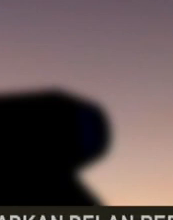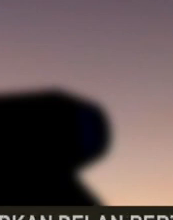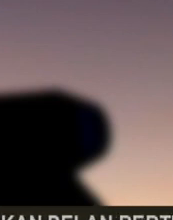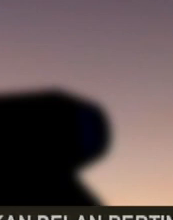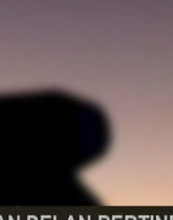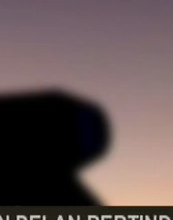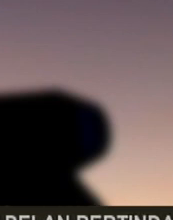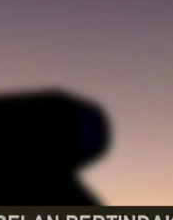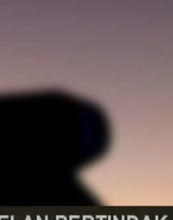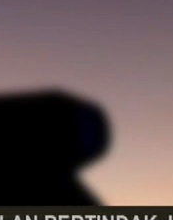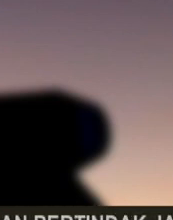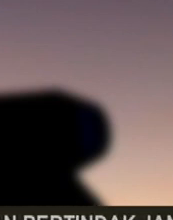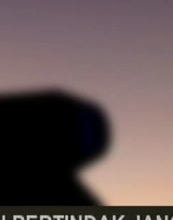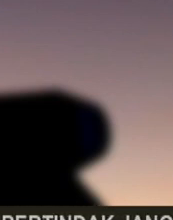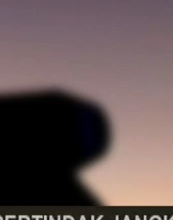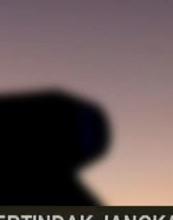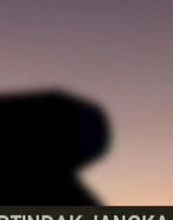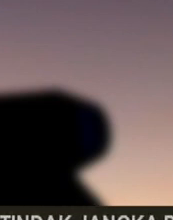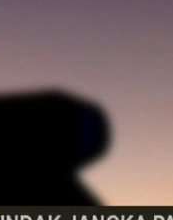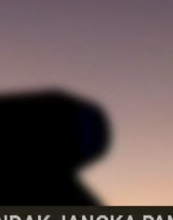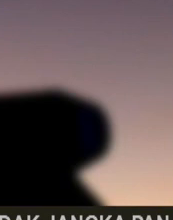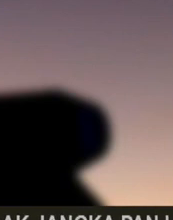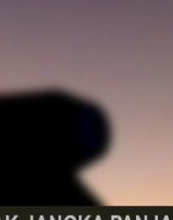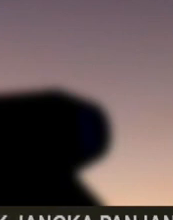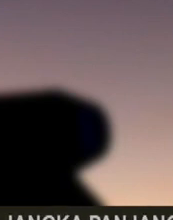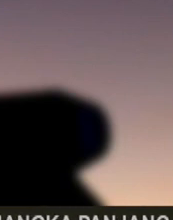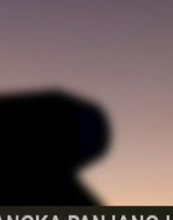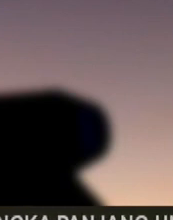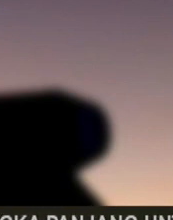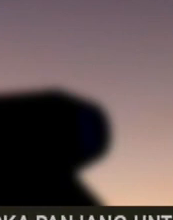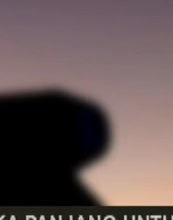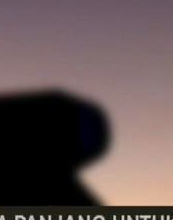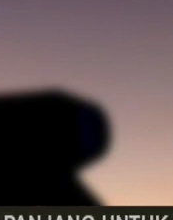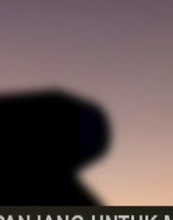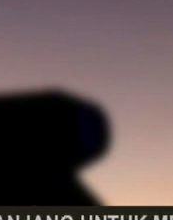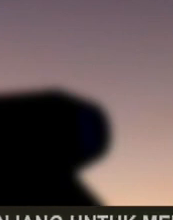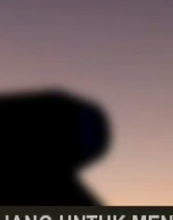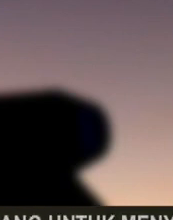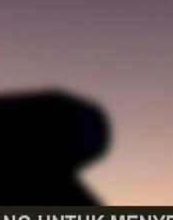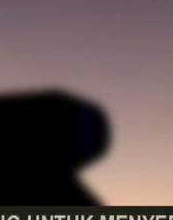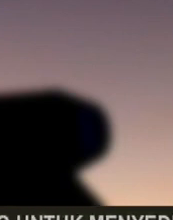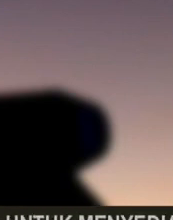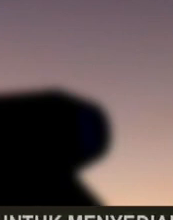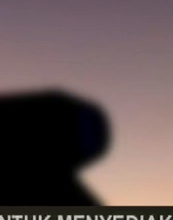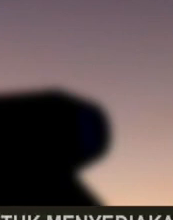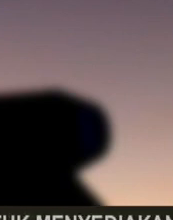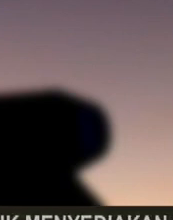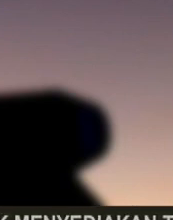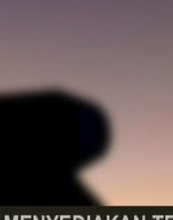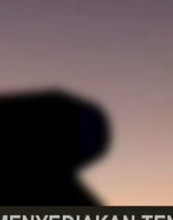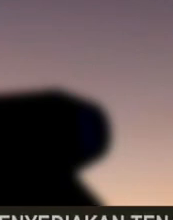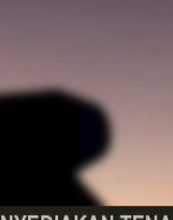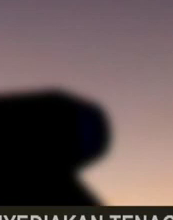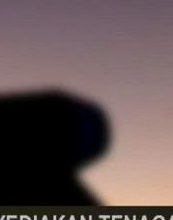kerajaan akan berada di tempat-tempat yang telah ditetapkan untuk meruqyah tempat-tempat